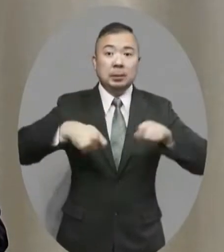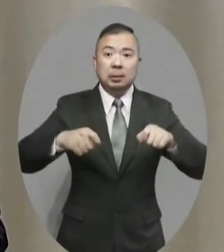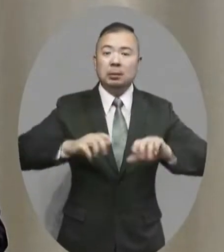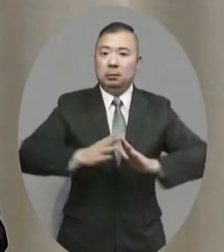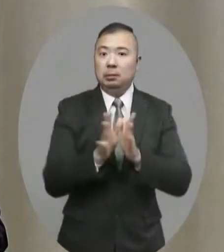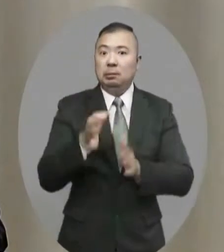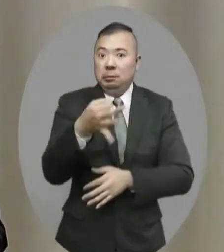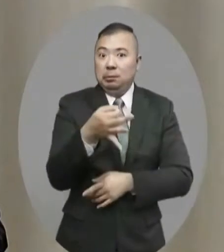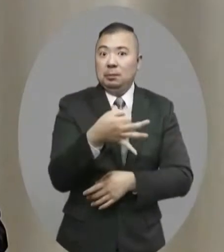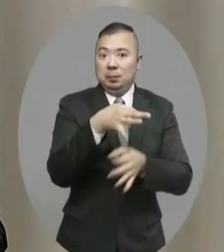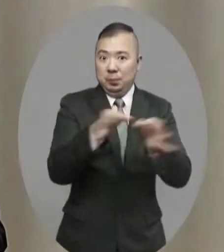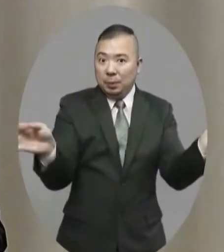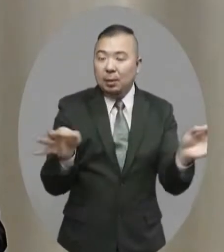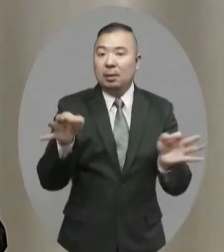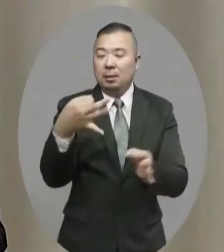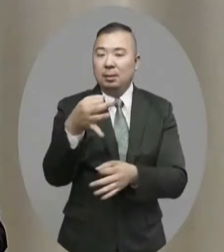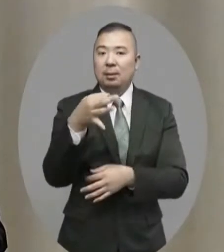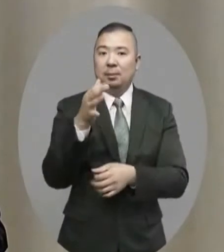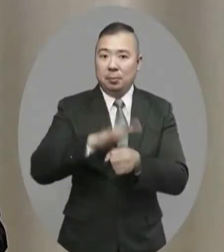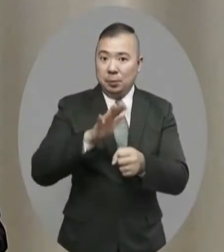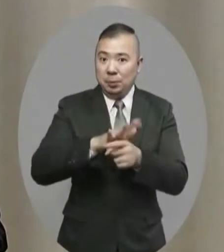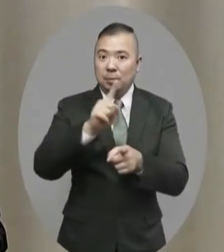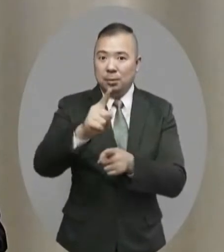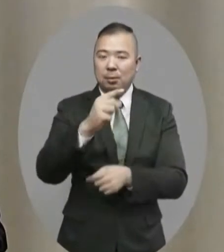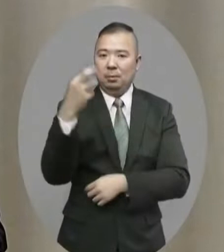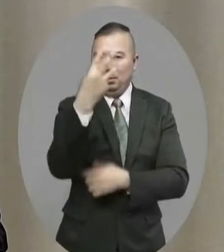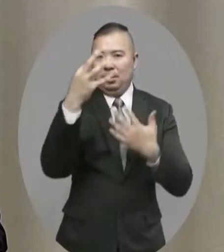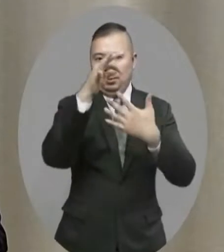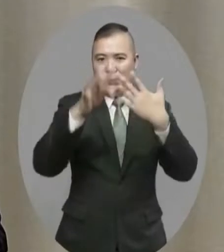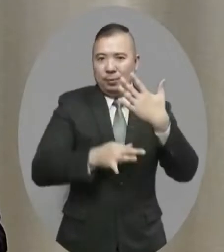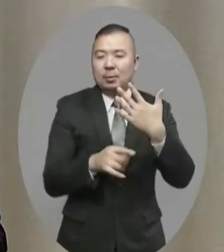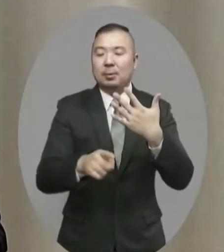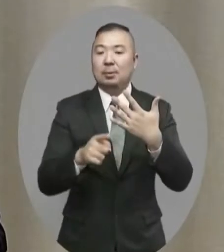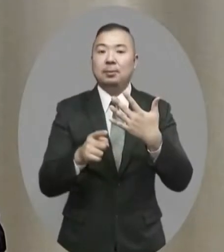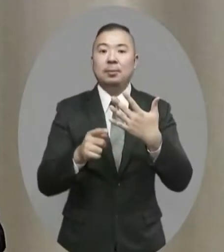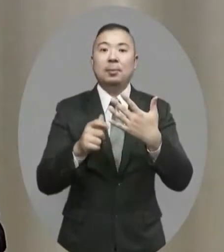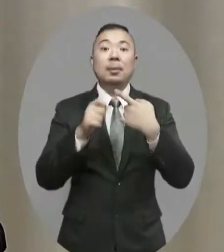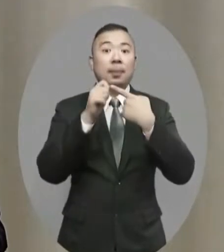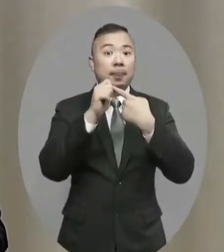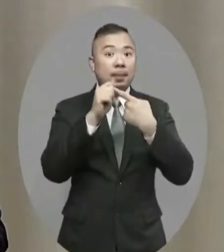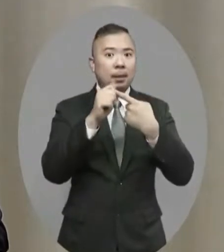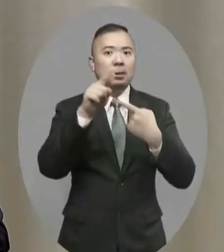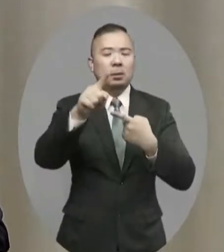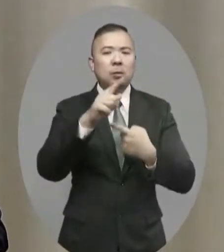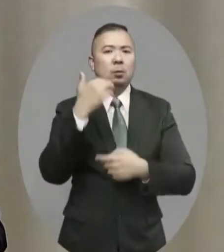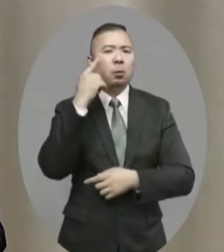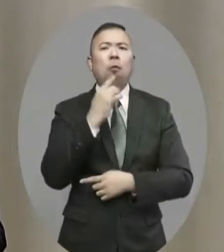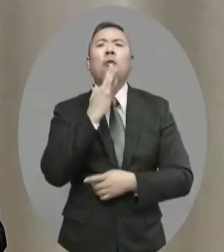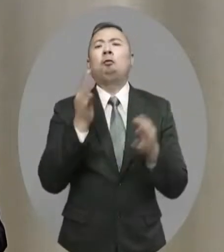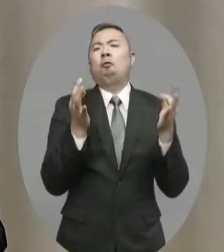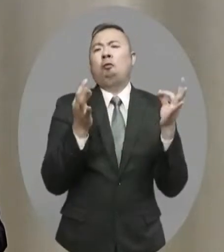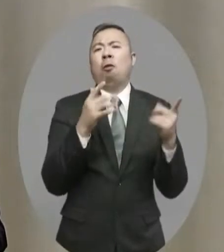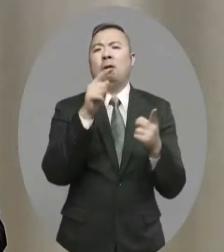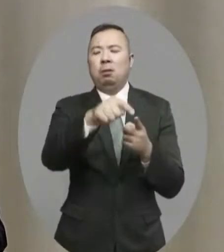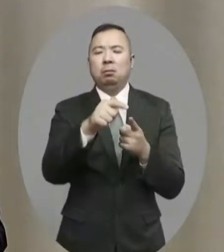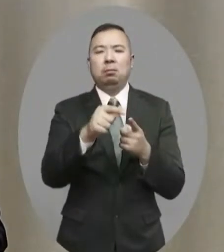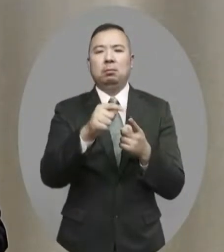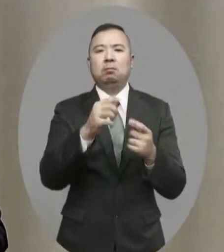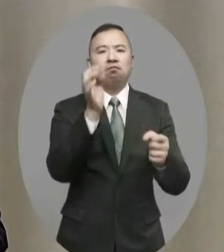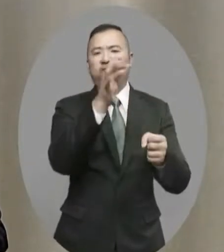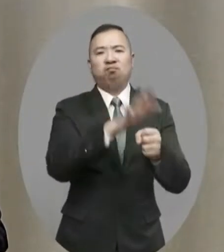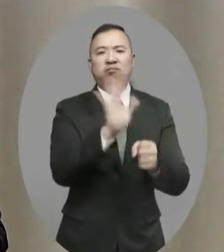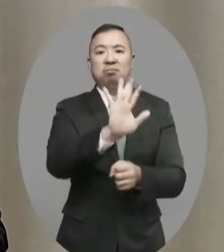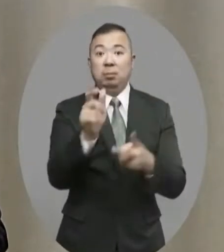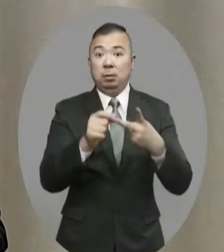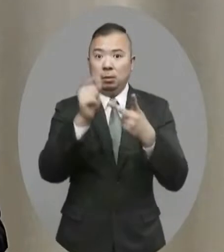时候，我们有三大原则，第就是院的第一个排付，第二个就是不重复领